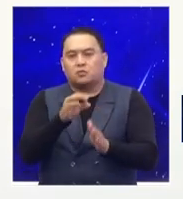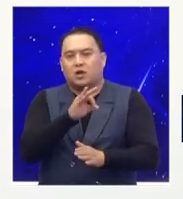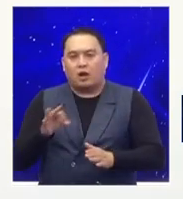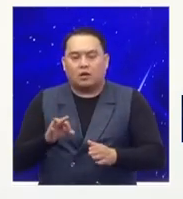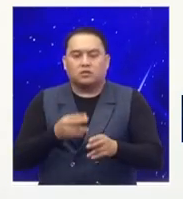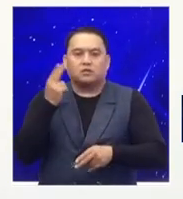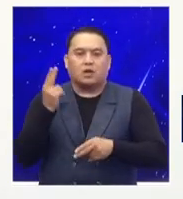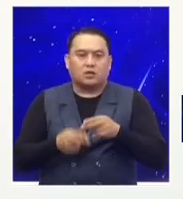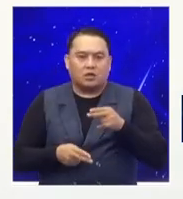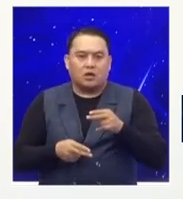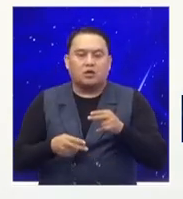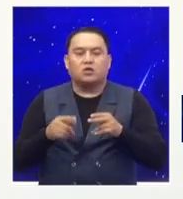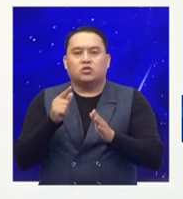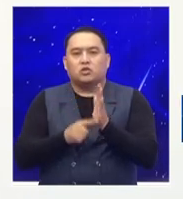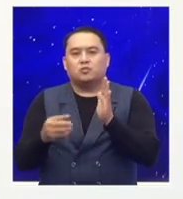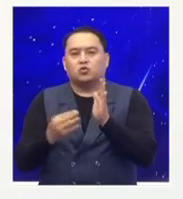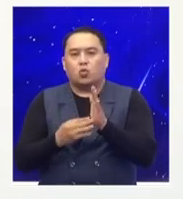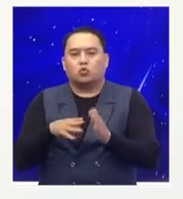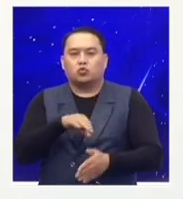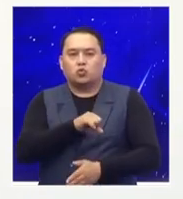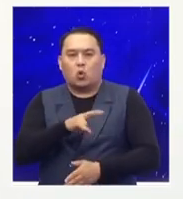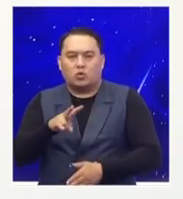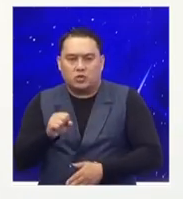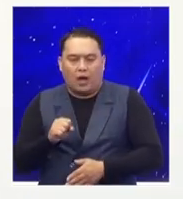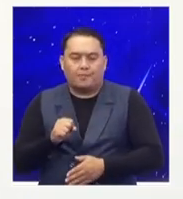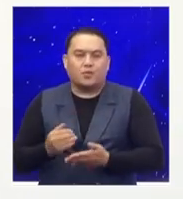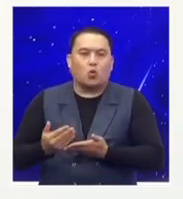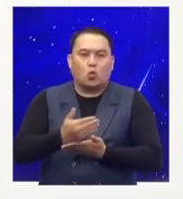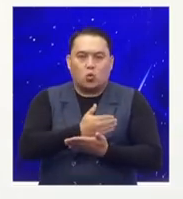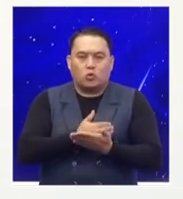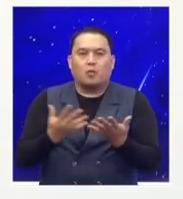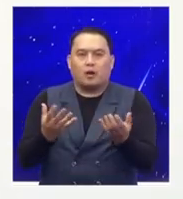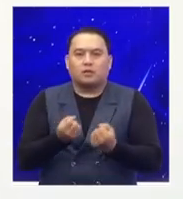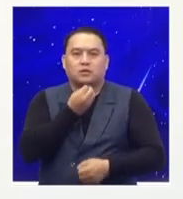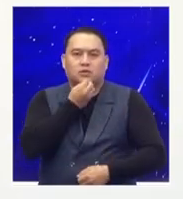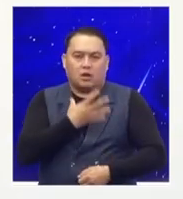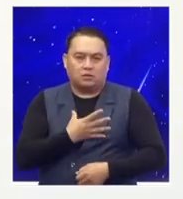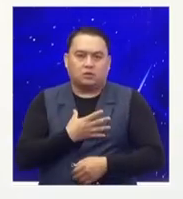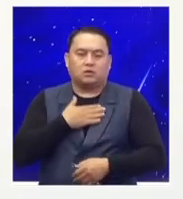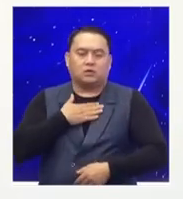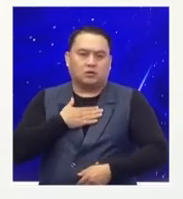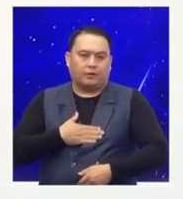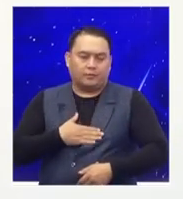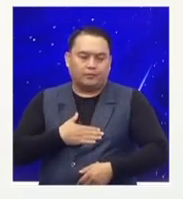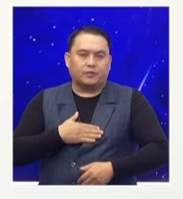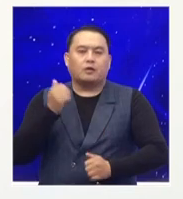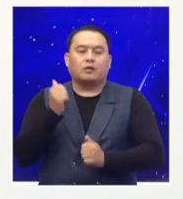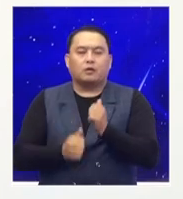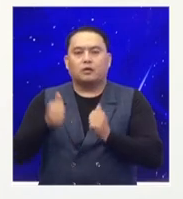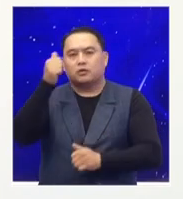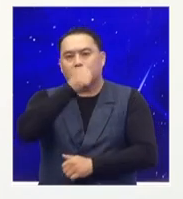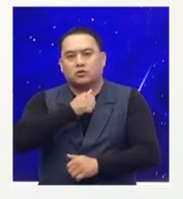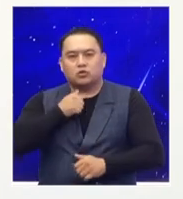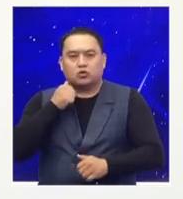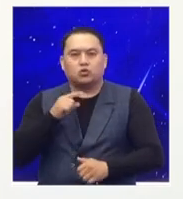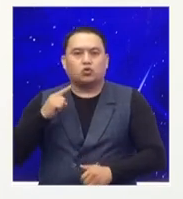210 тонна өнім жиналдық. Биыл жылы өніміз жаман емес, жақсы. Екіншіден бұл жылдан жылға